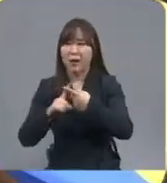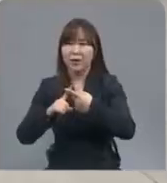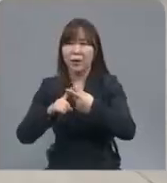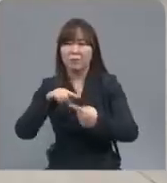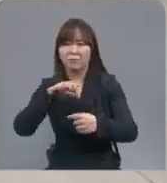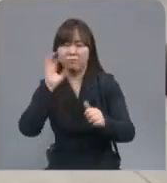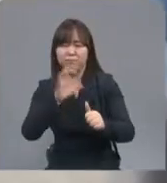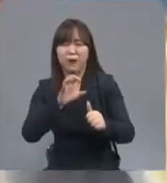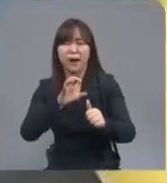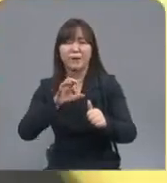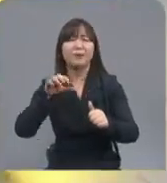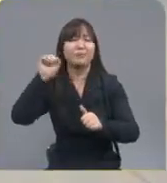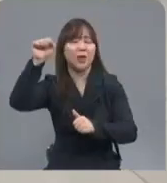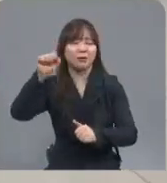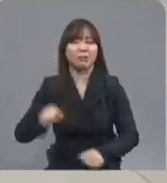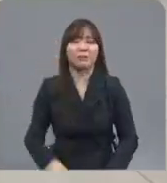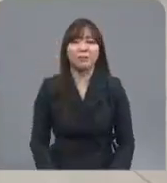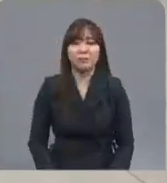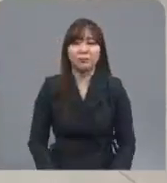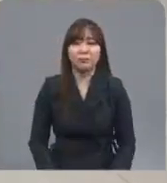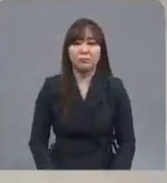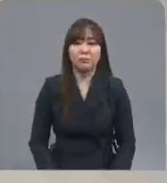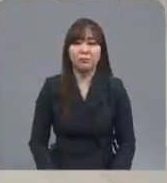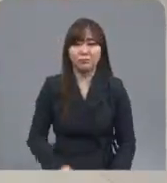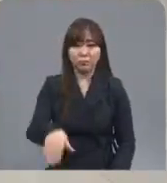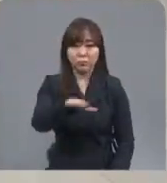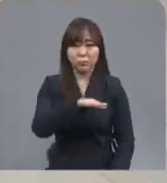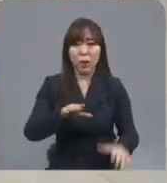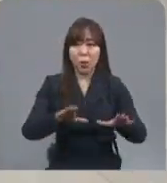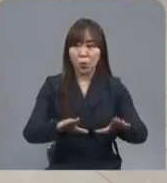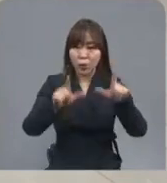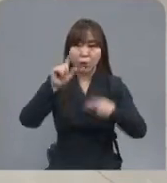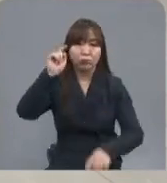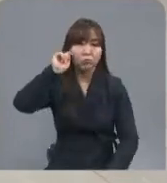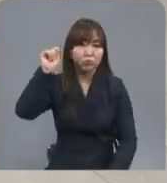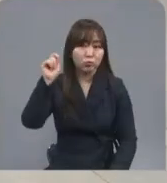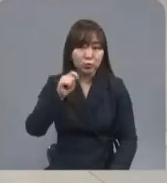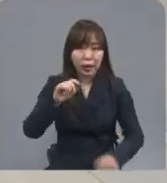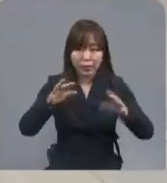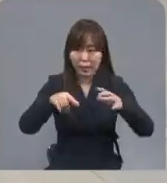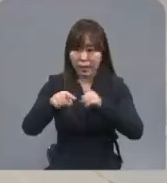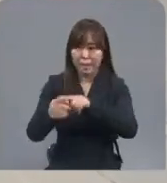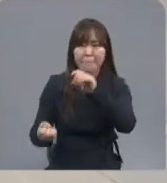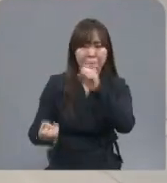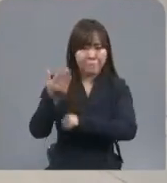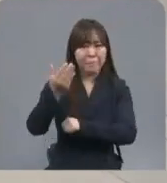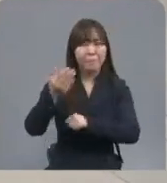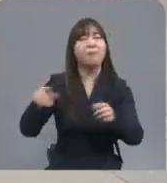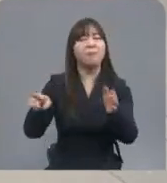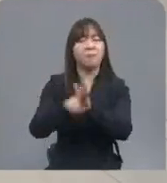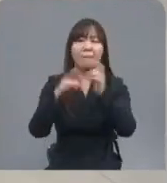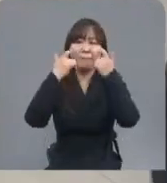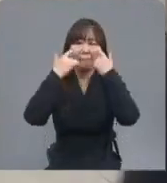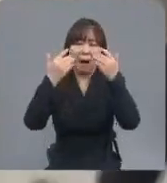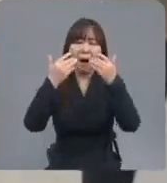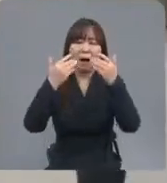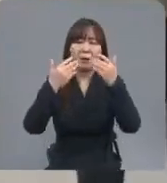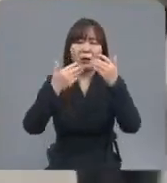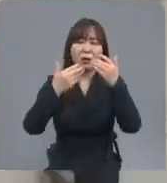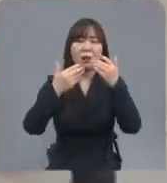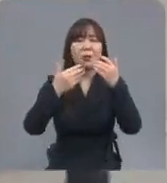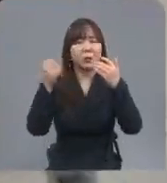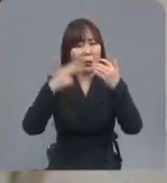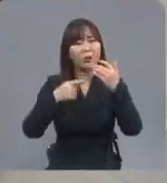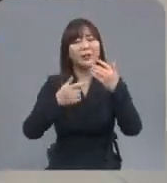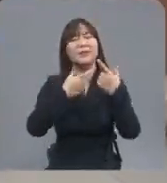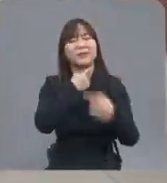épauler le pays agressé mais à confirmer que l'utilisateur final était son allié américain par ailleurs à